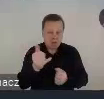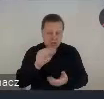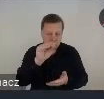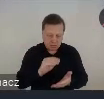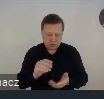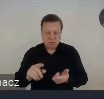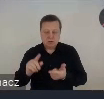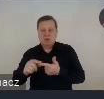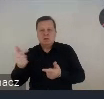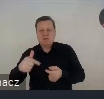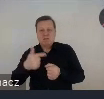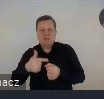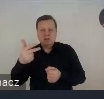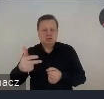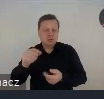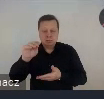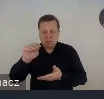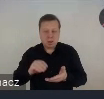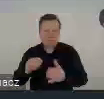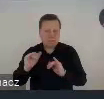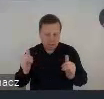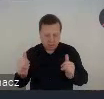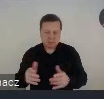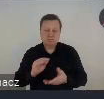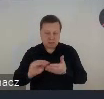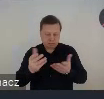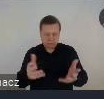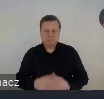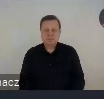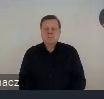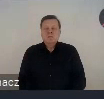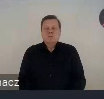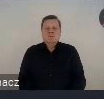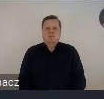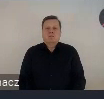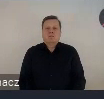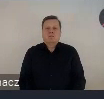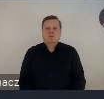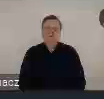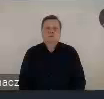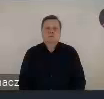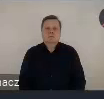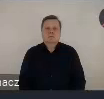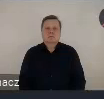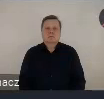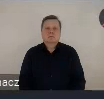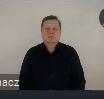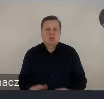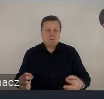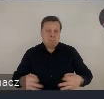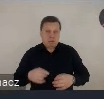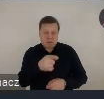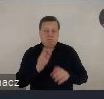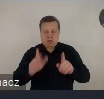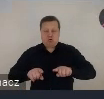w 2023 i później tak to będziemy realizować. To znaczy Państwo będą.